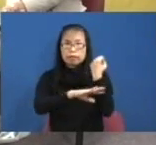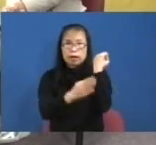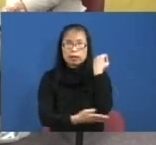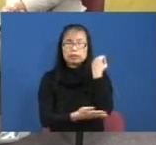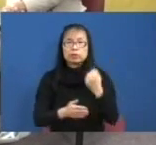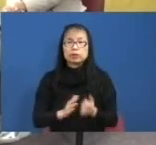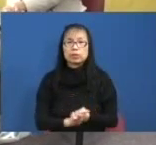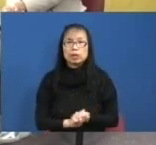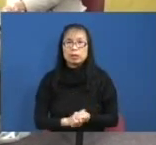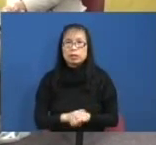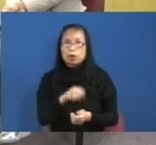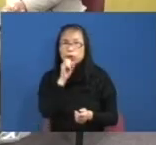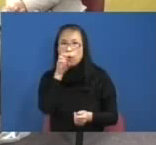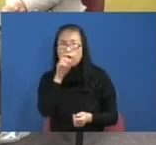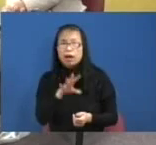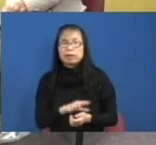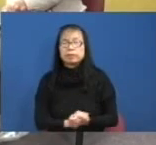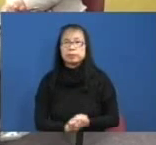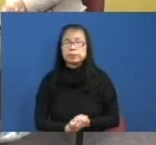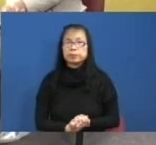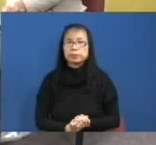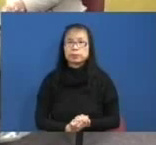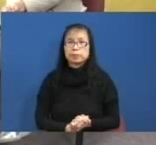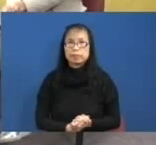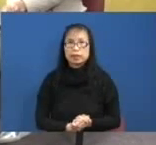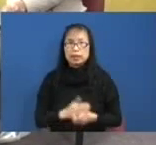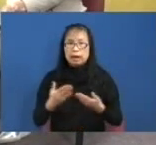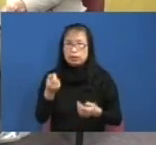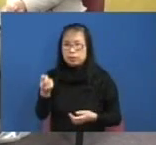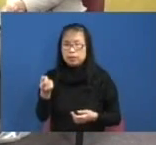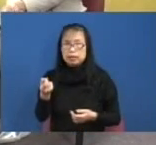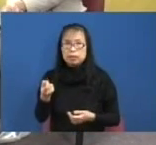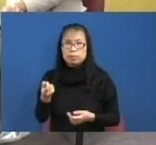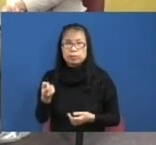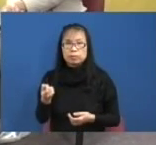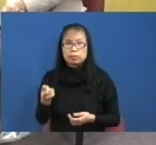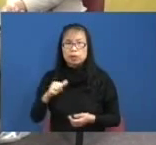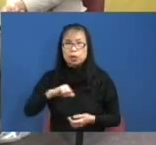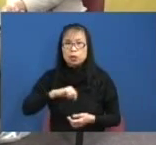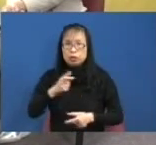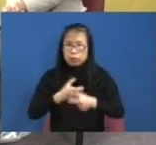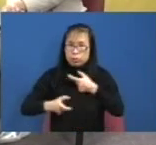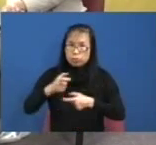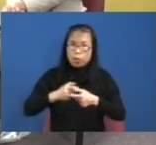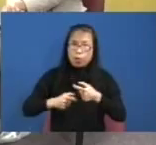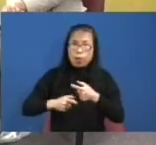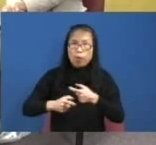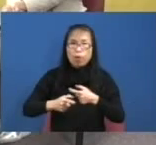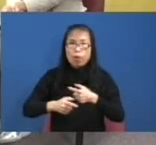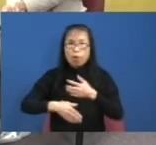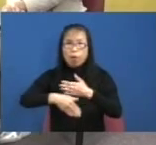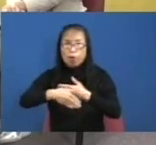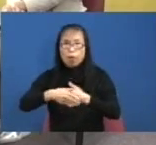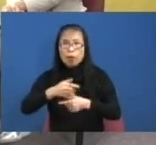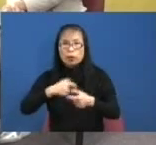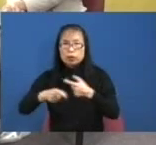為一個其中嘅話題咁樣？你而家啲小業主唔係啲而家啲小商鋪啊，啲呢啲咁